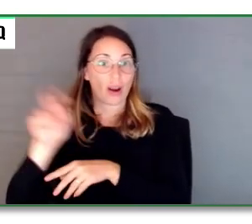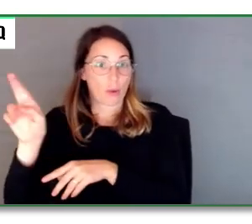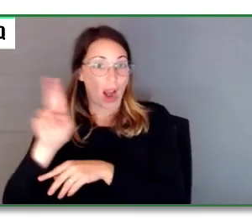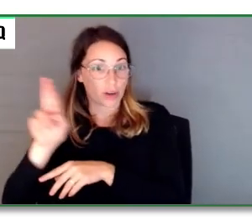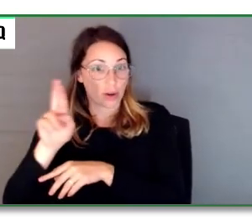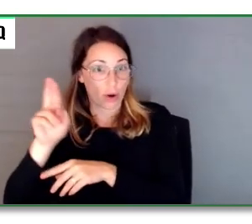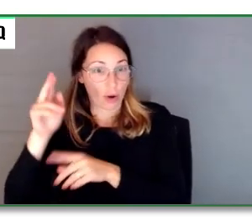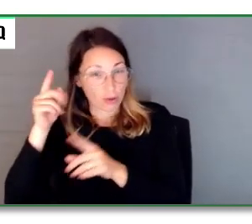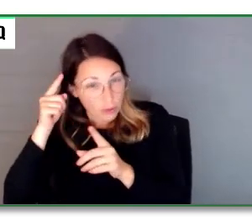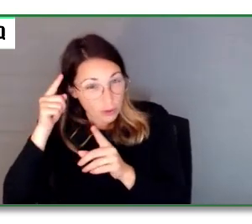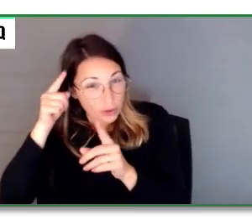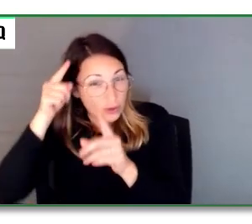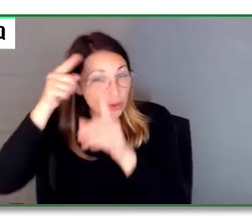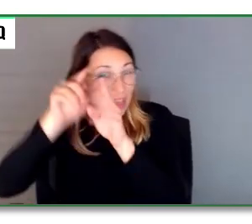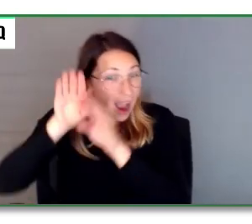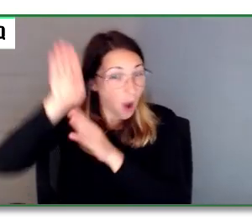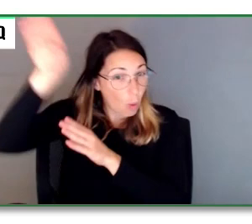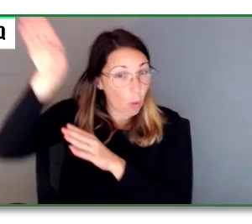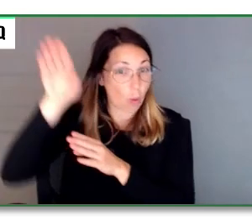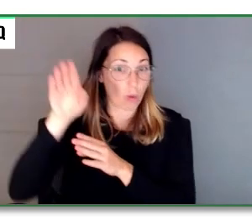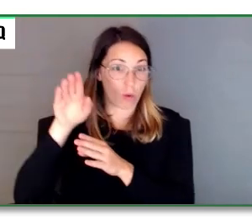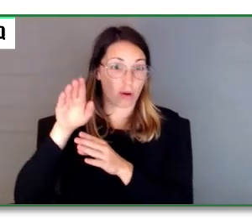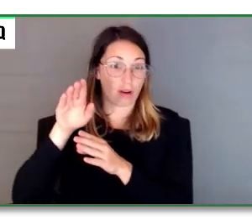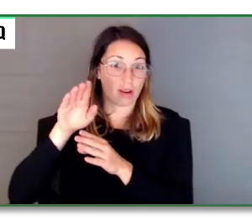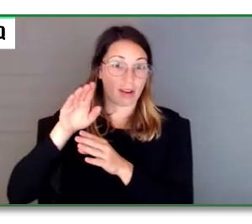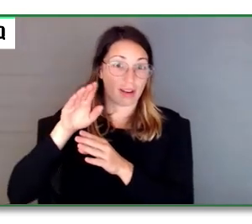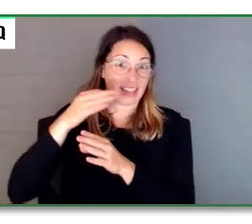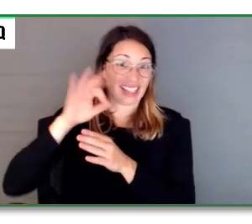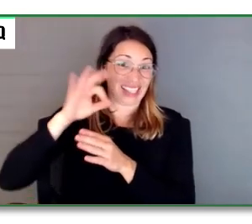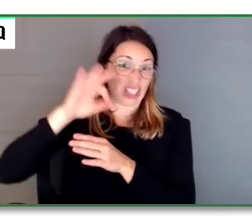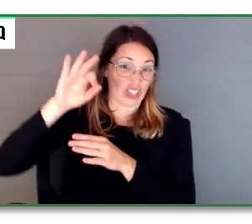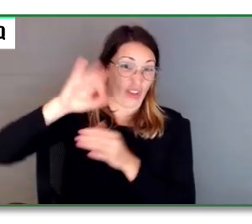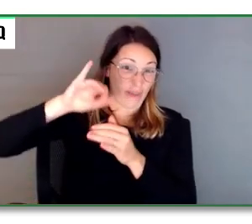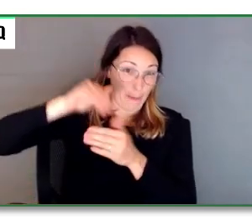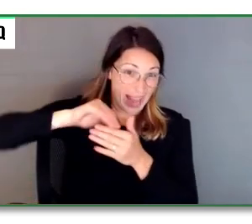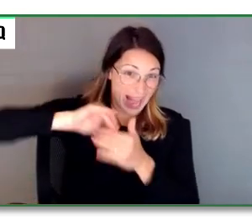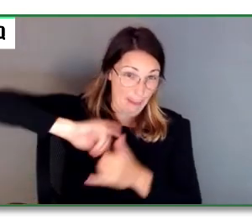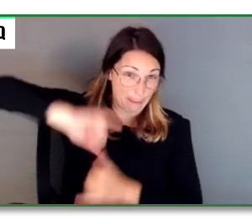mont de plus de 19 000 pieds d'élévation.